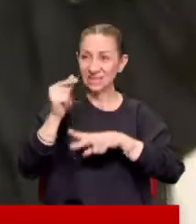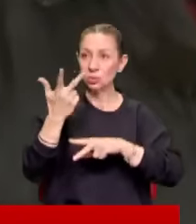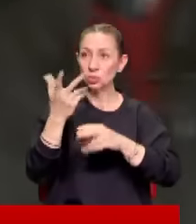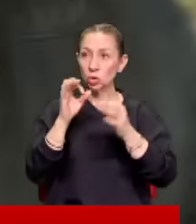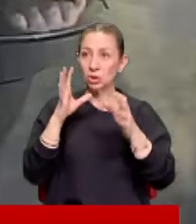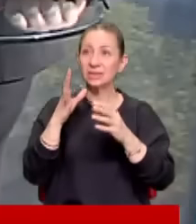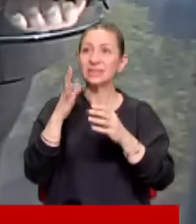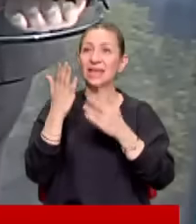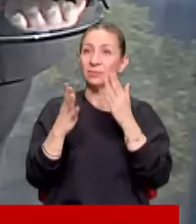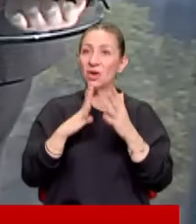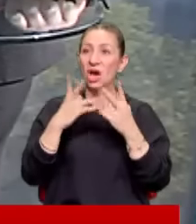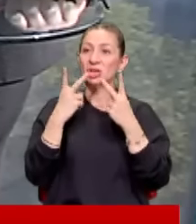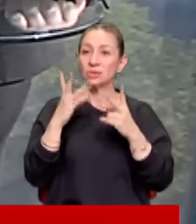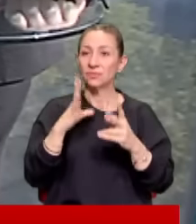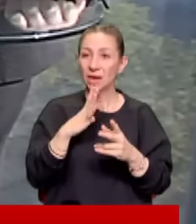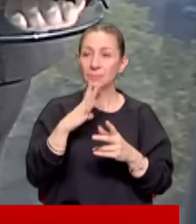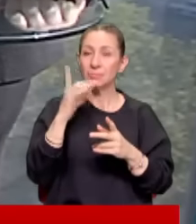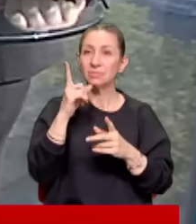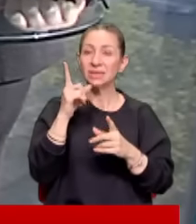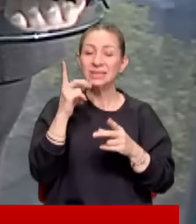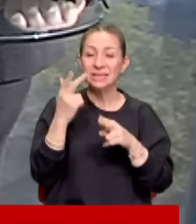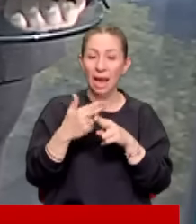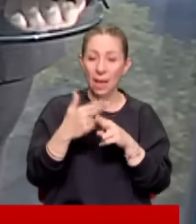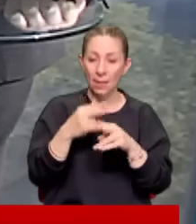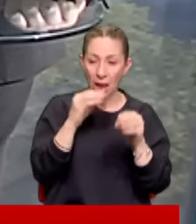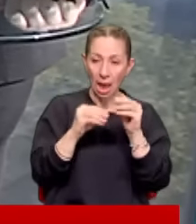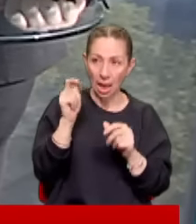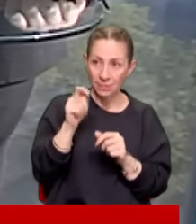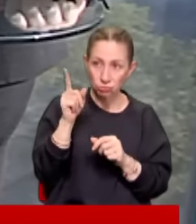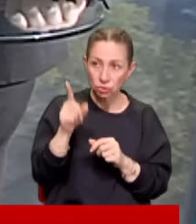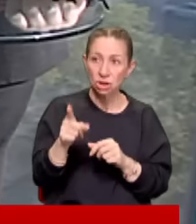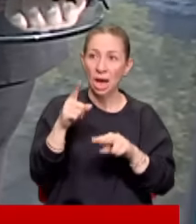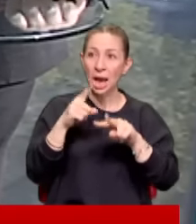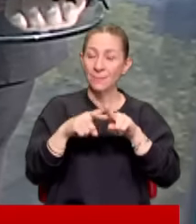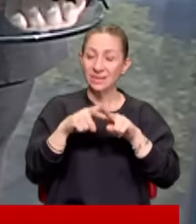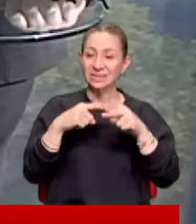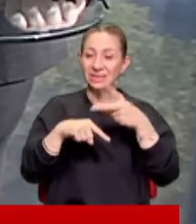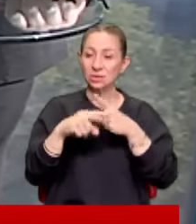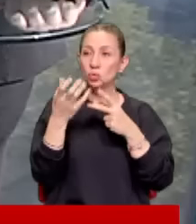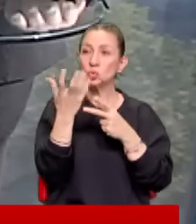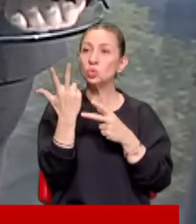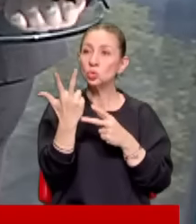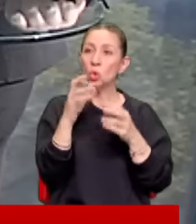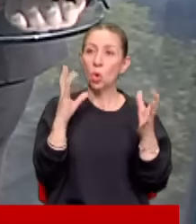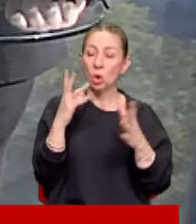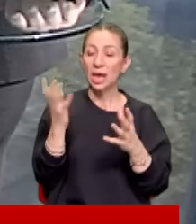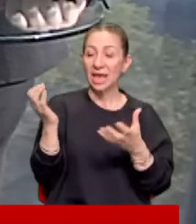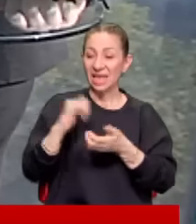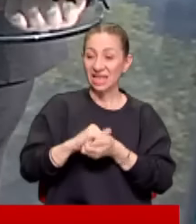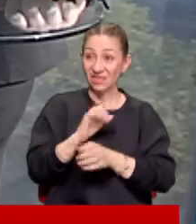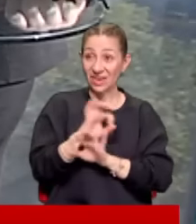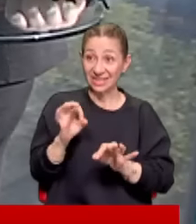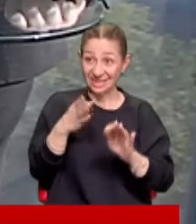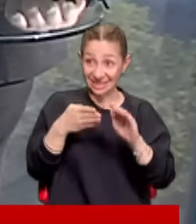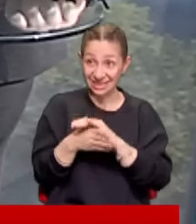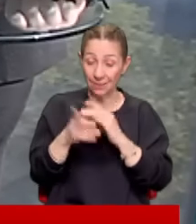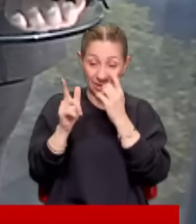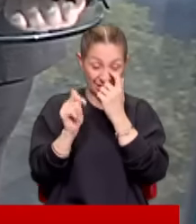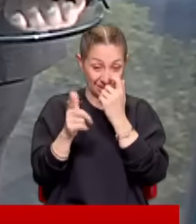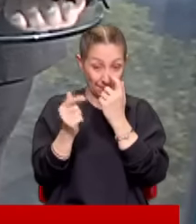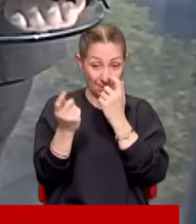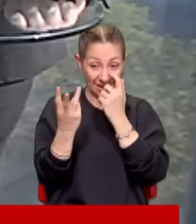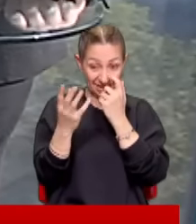var, açıklaması var. İşte bir simülasyon da var o gün. Ahmet Zeki Üçok'un yaptığı simülasyona göre ittifaksız girilirse bir ilçe,